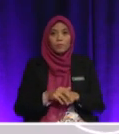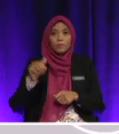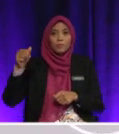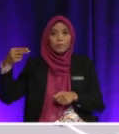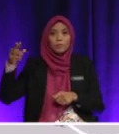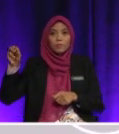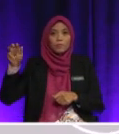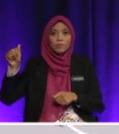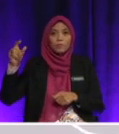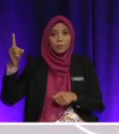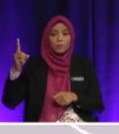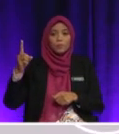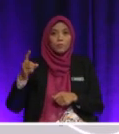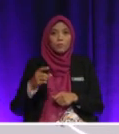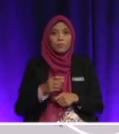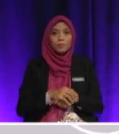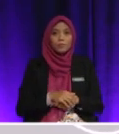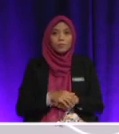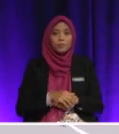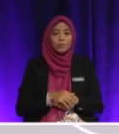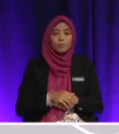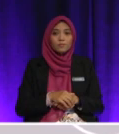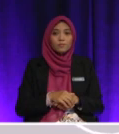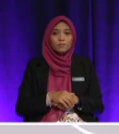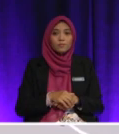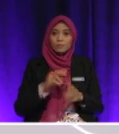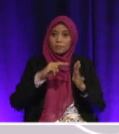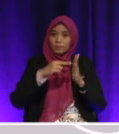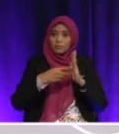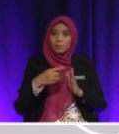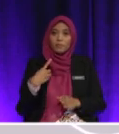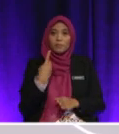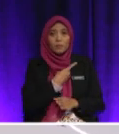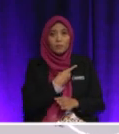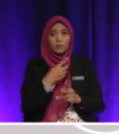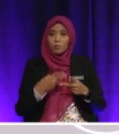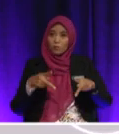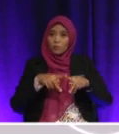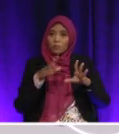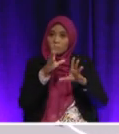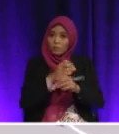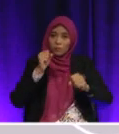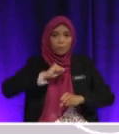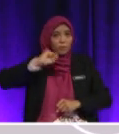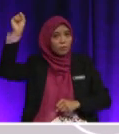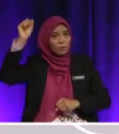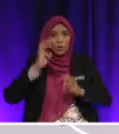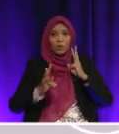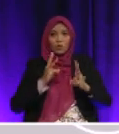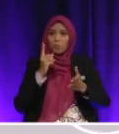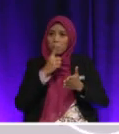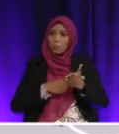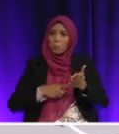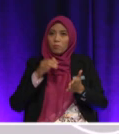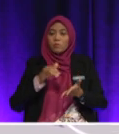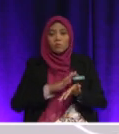menciptakan ini slogan ini bermaksud kita perlu mencapai kemerdekaan walau apa terjadi Sekalipun